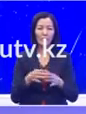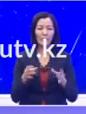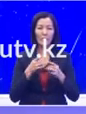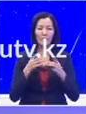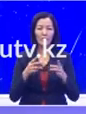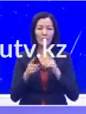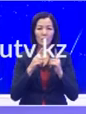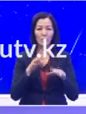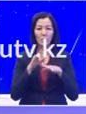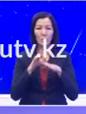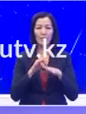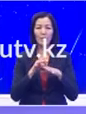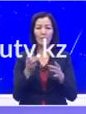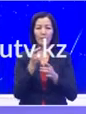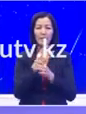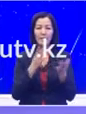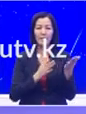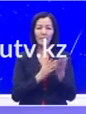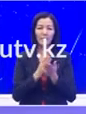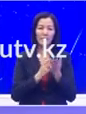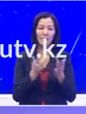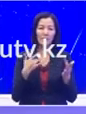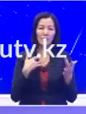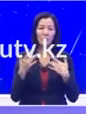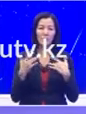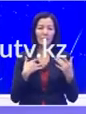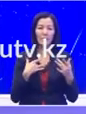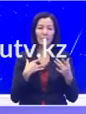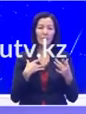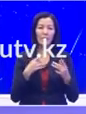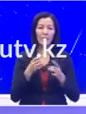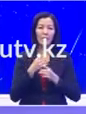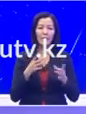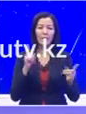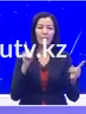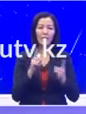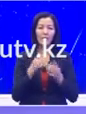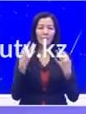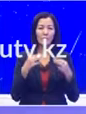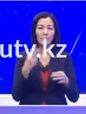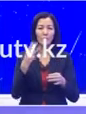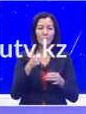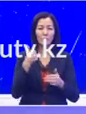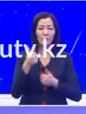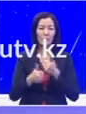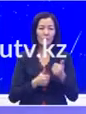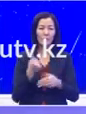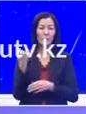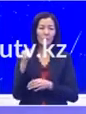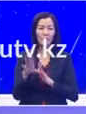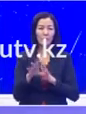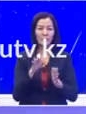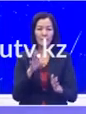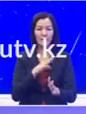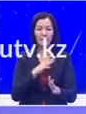өтті. Өңірдің мәдениет майталмандары мен сахна саңлақтары бас қосқан мерекеде тәуелсіздікке 30 ән байқауының жеңімпаздары